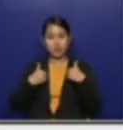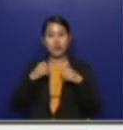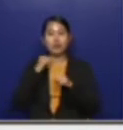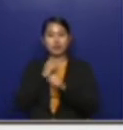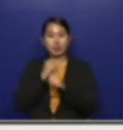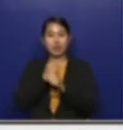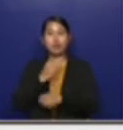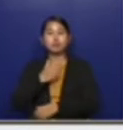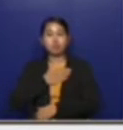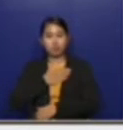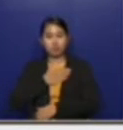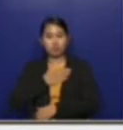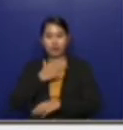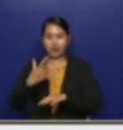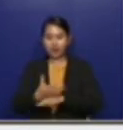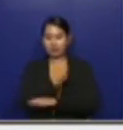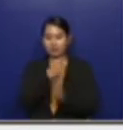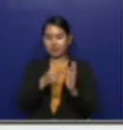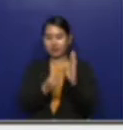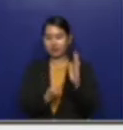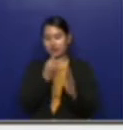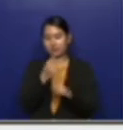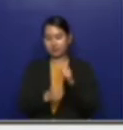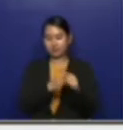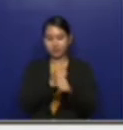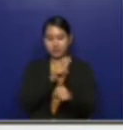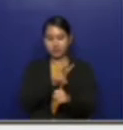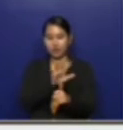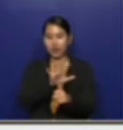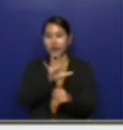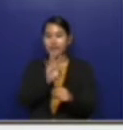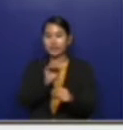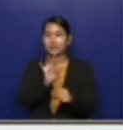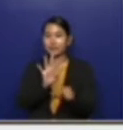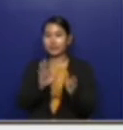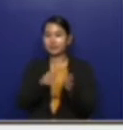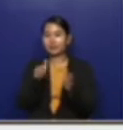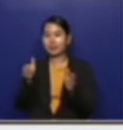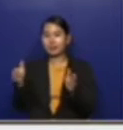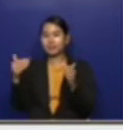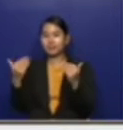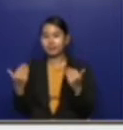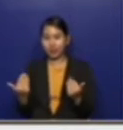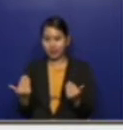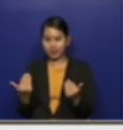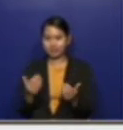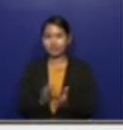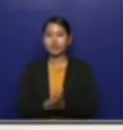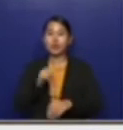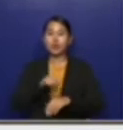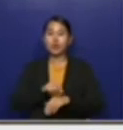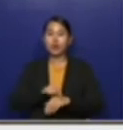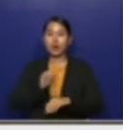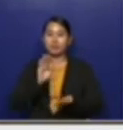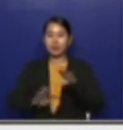มตั้งแต่ปี2544ถึงปัจจุบันเป็นเวลาเกือบ20